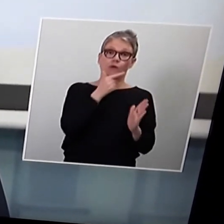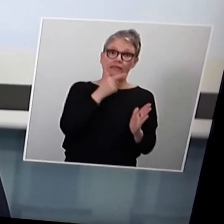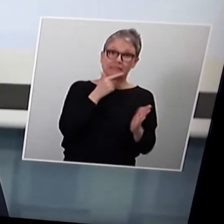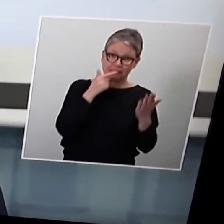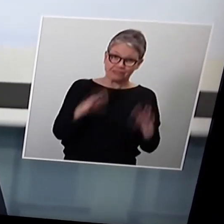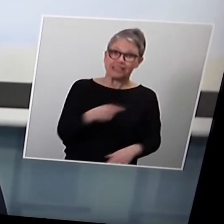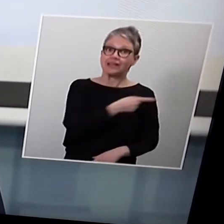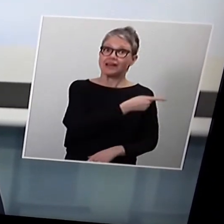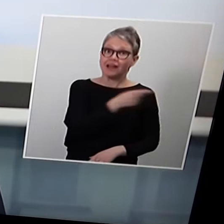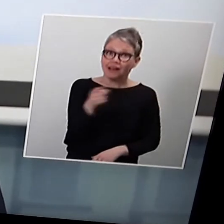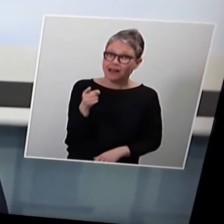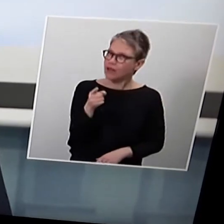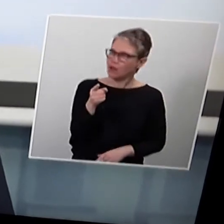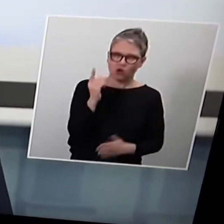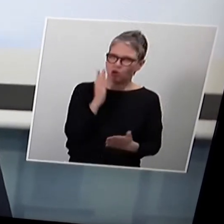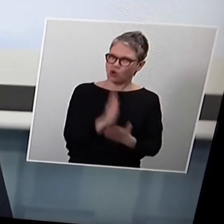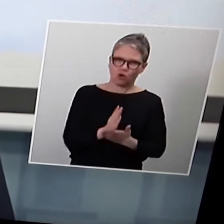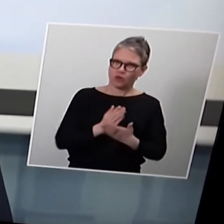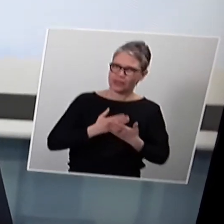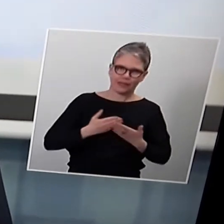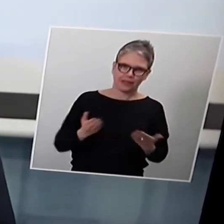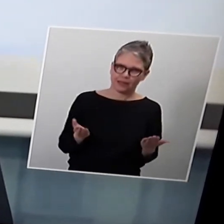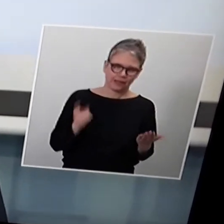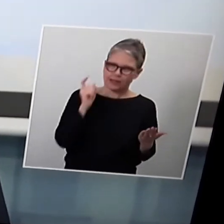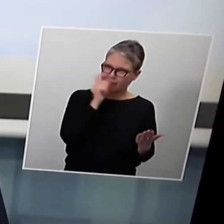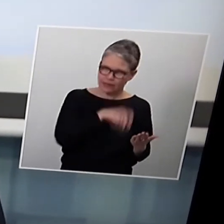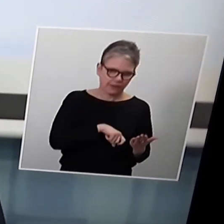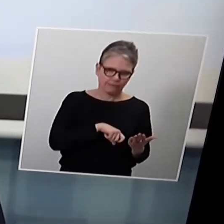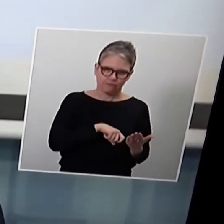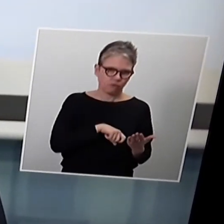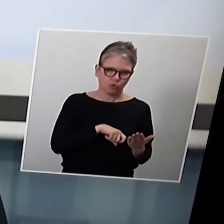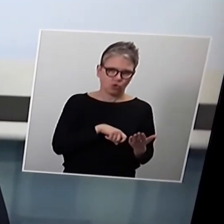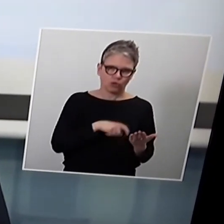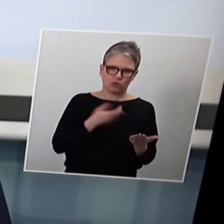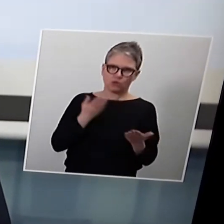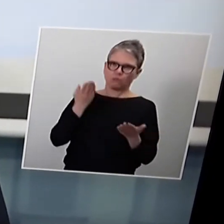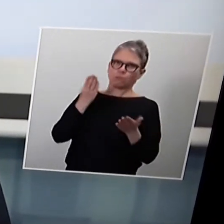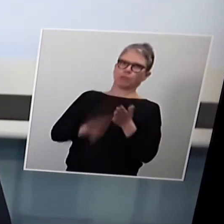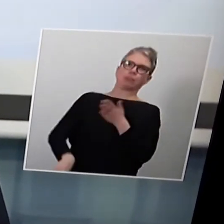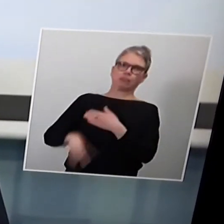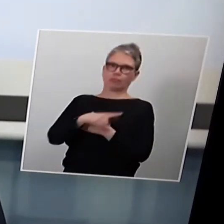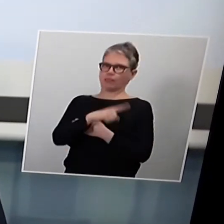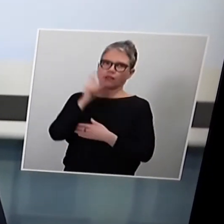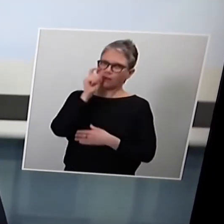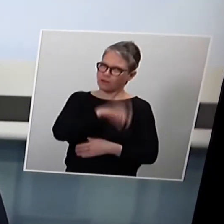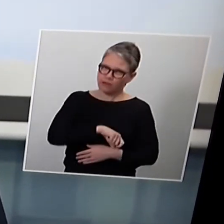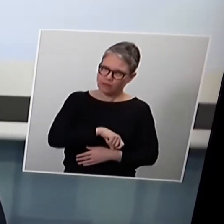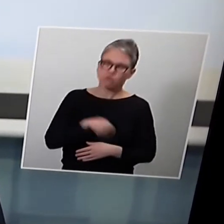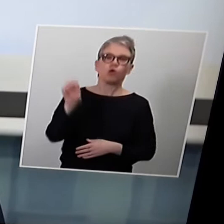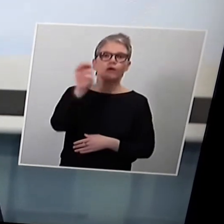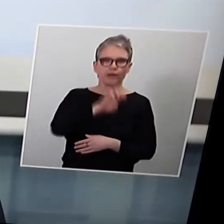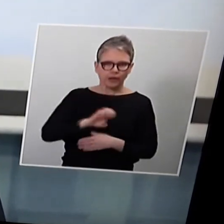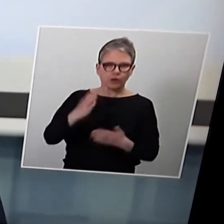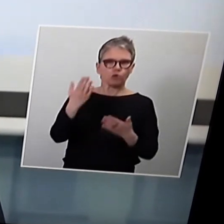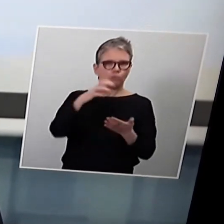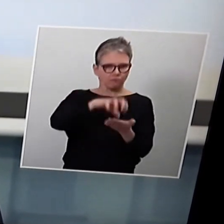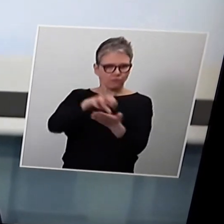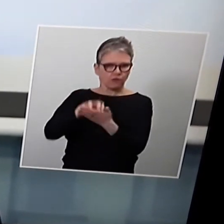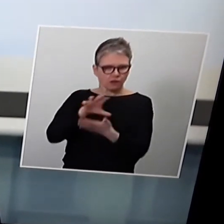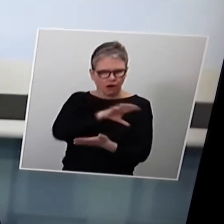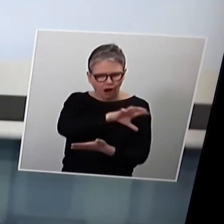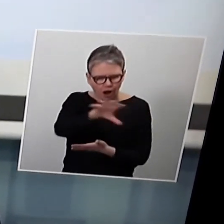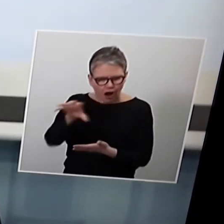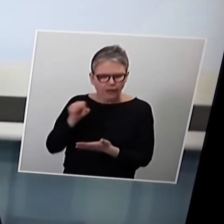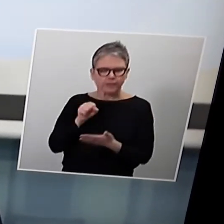riskissä. Se ei ole oikein. Sellaista ei voi niin tehdä. Kaikissa Euroopan maissa on lähdetty siitä, että